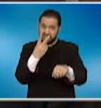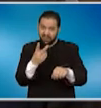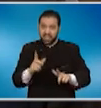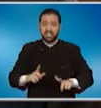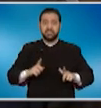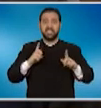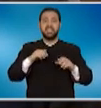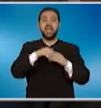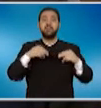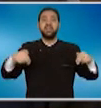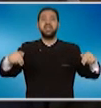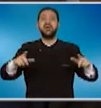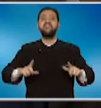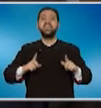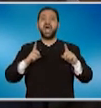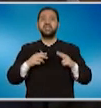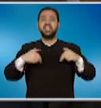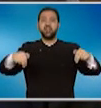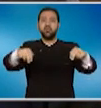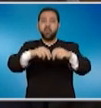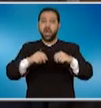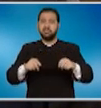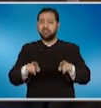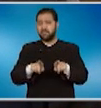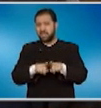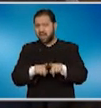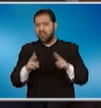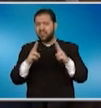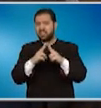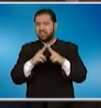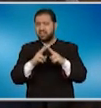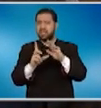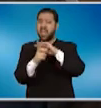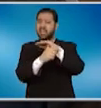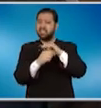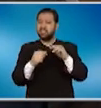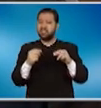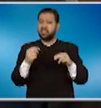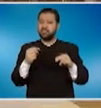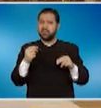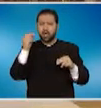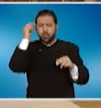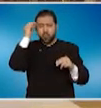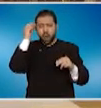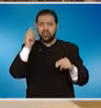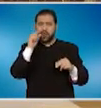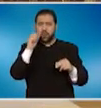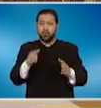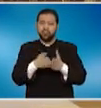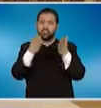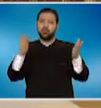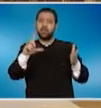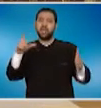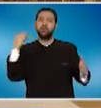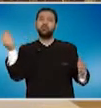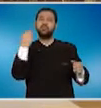hotărâre clară. Așadar, și întâlnirea dintre cunoașterea omului și revelația lui Dumnezeu se realizează tot prin